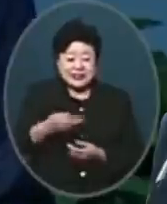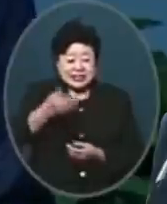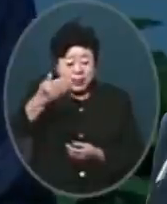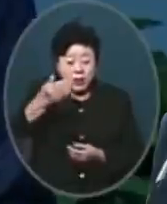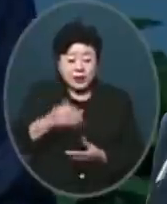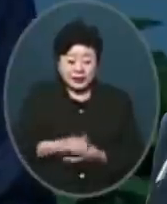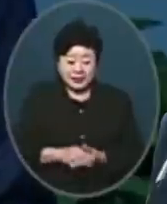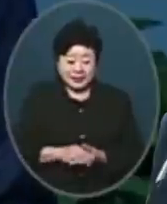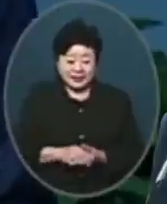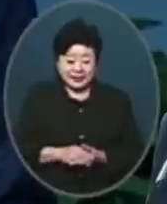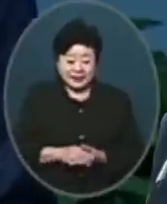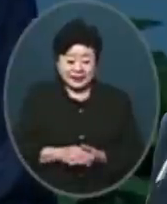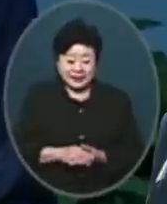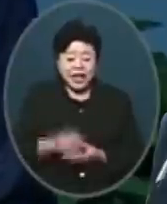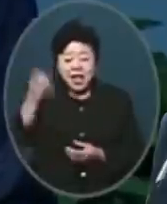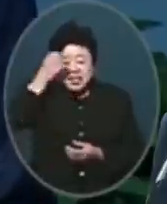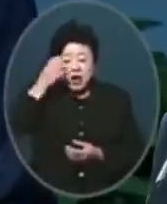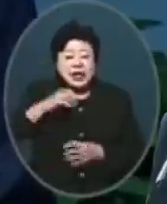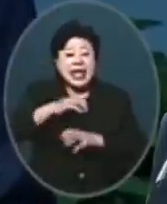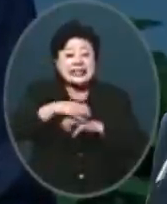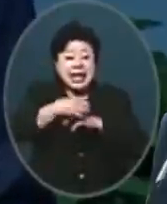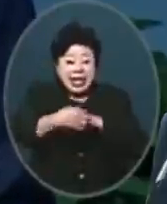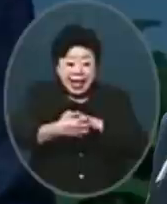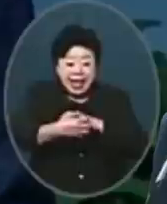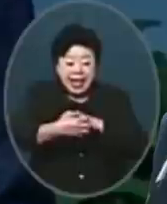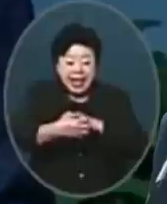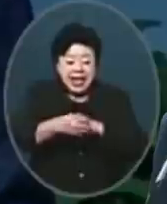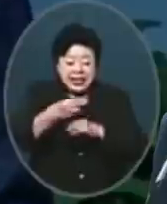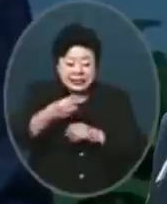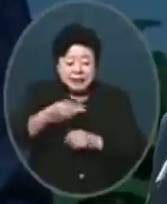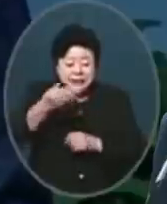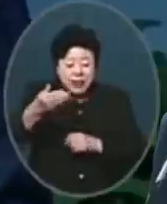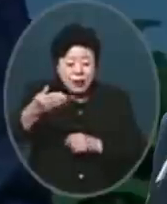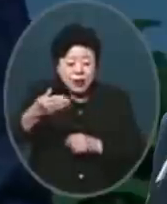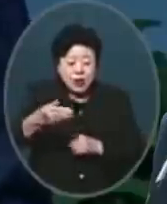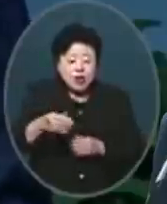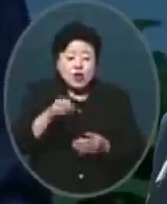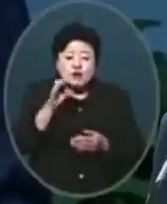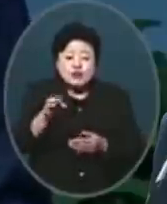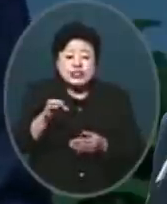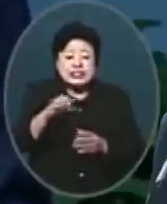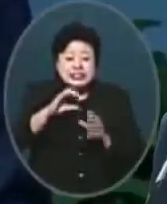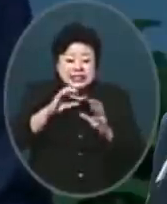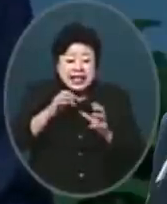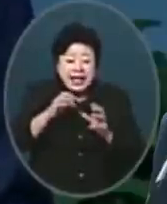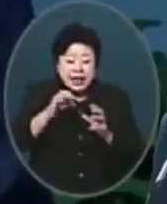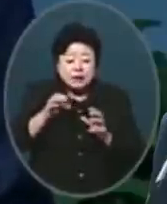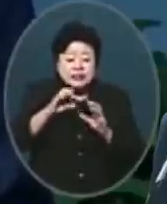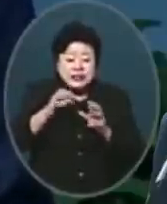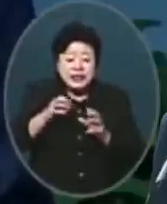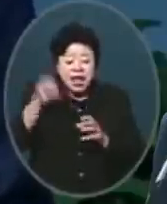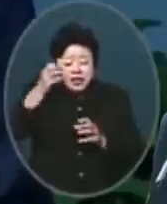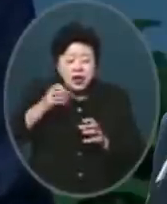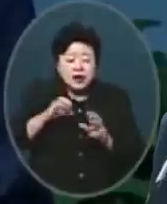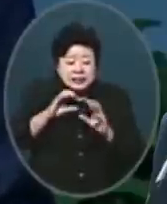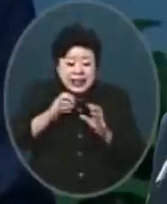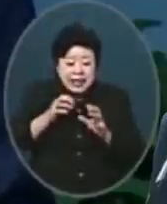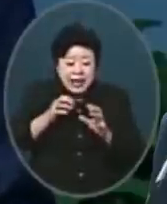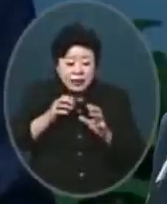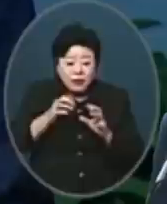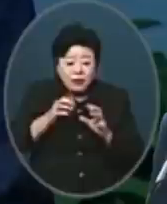4차원은 영의 세계인데 3차원까지는 물질 세계고 물질 세계가 영적인